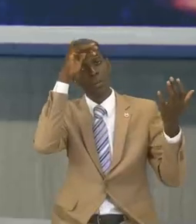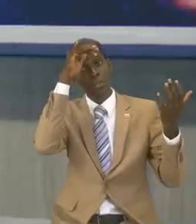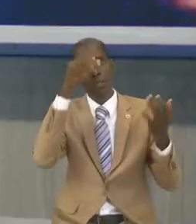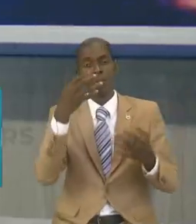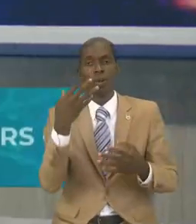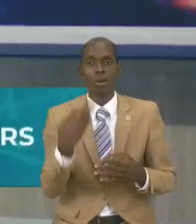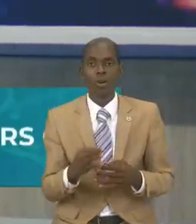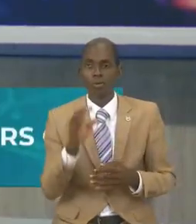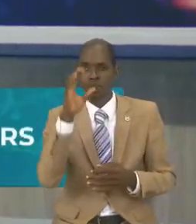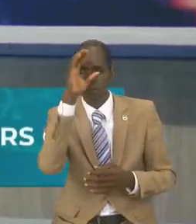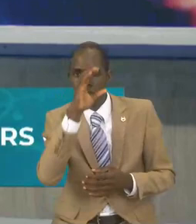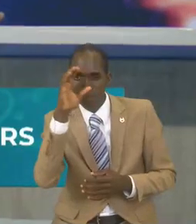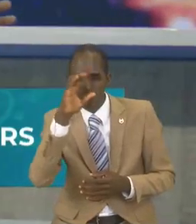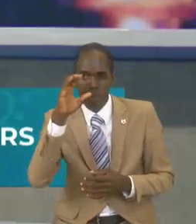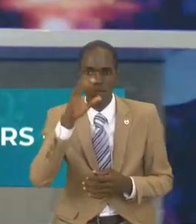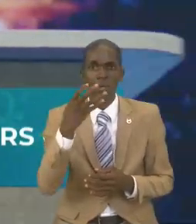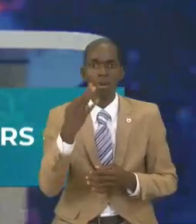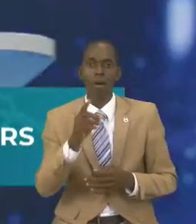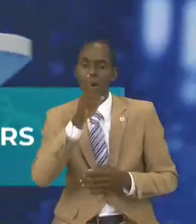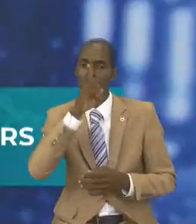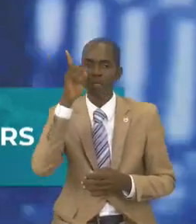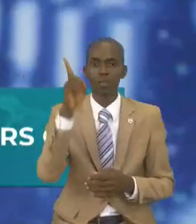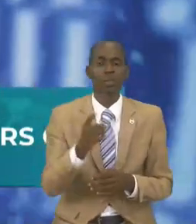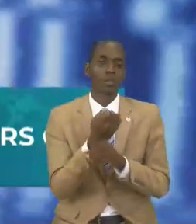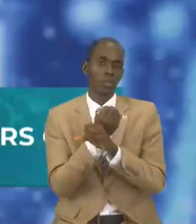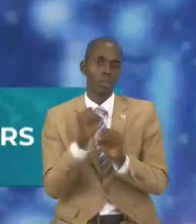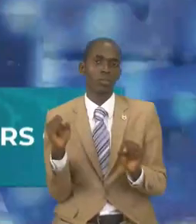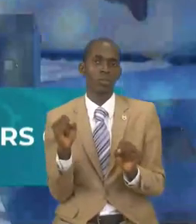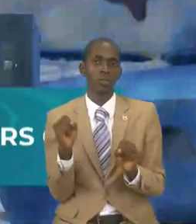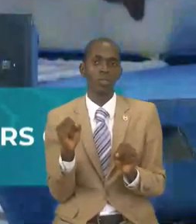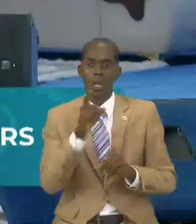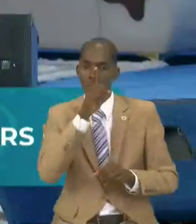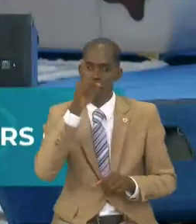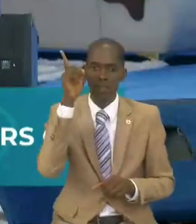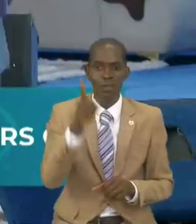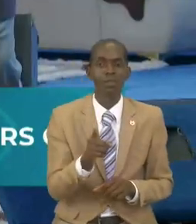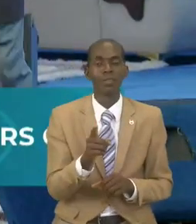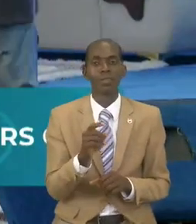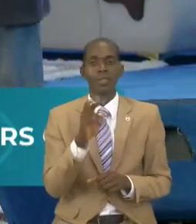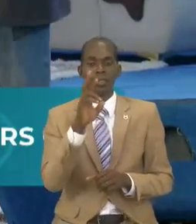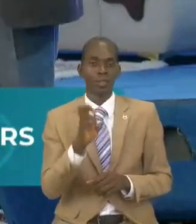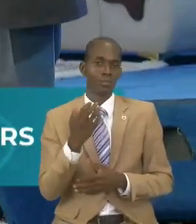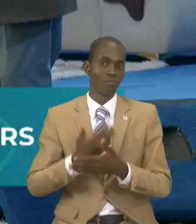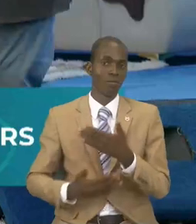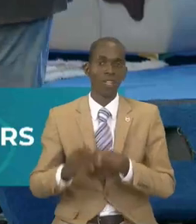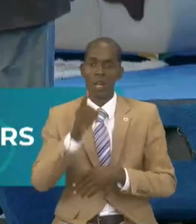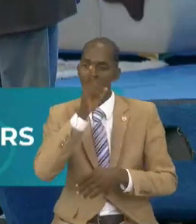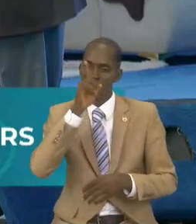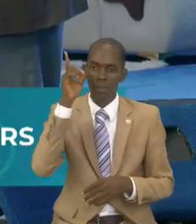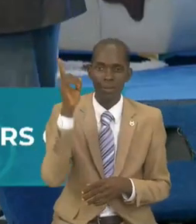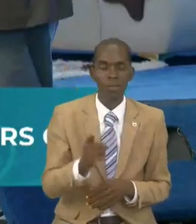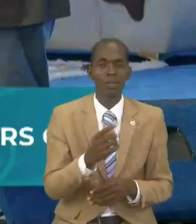des chercheurs du salut rassuré. Le salut, la régénération rassurée,